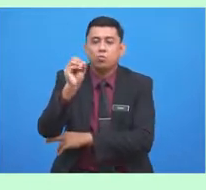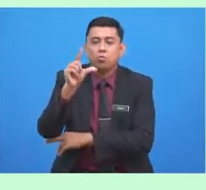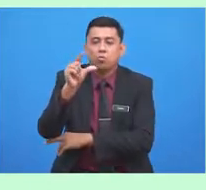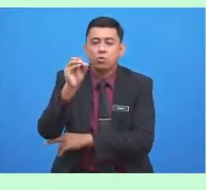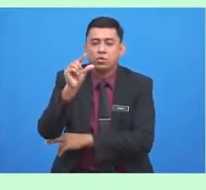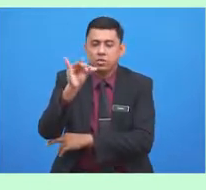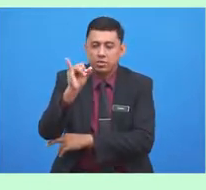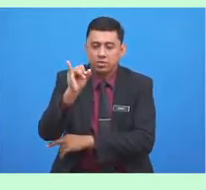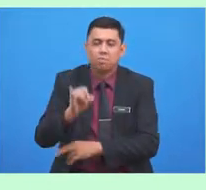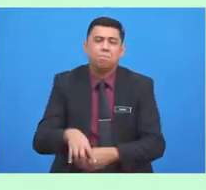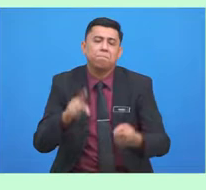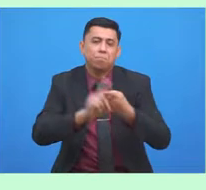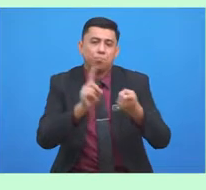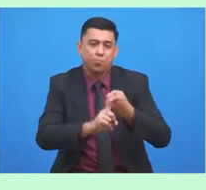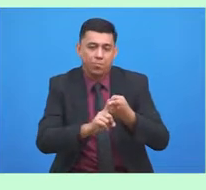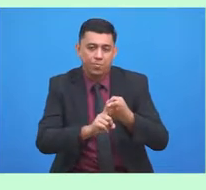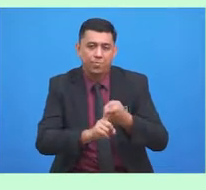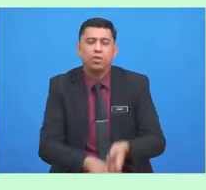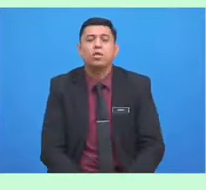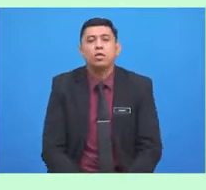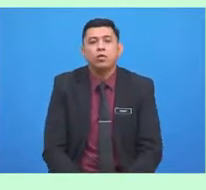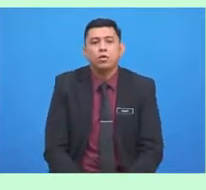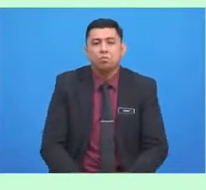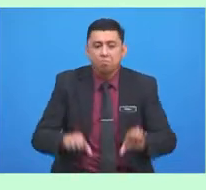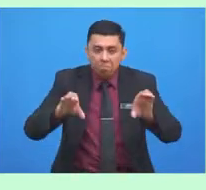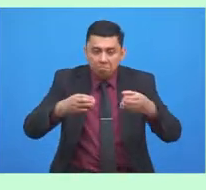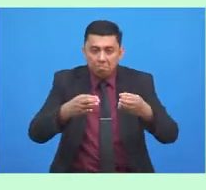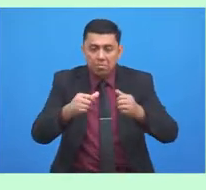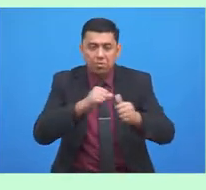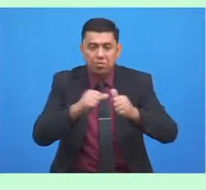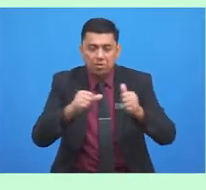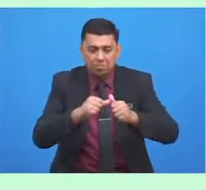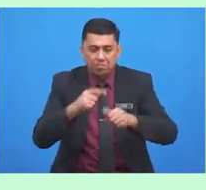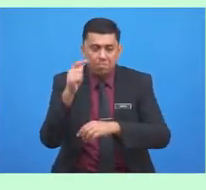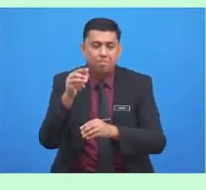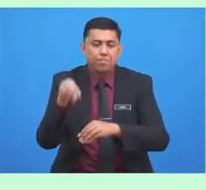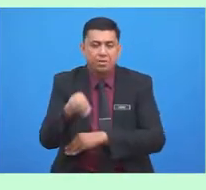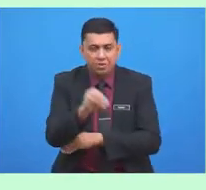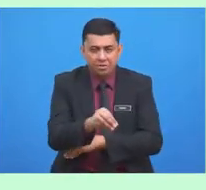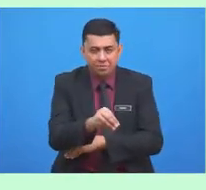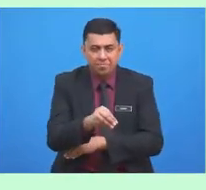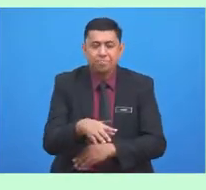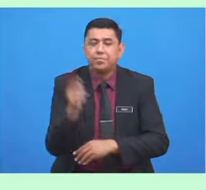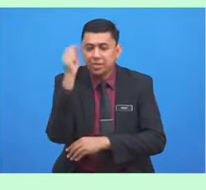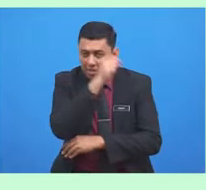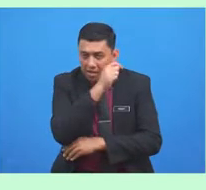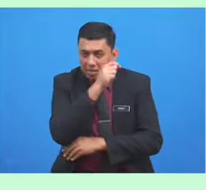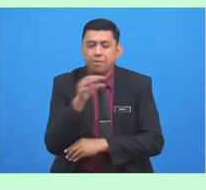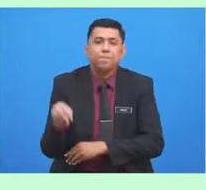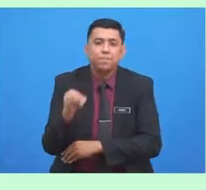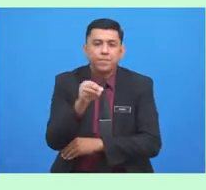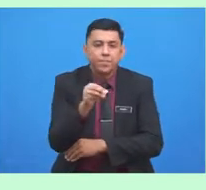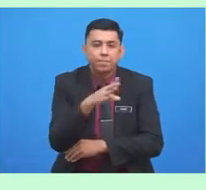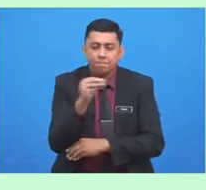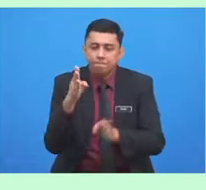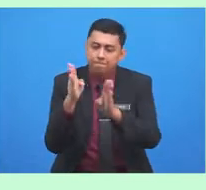Ialah, pertama, aktiviti pembalakan. Kedua, aktiviti pertanian. Ketiga, aktiviti